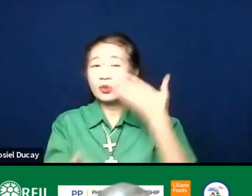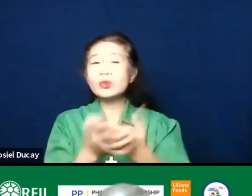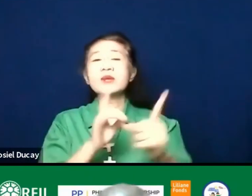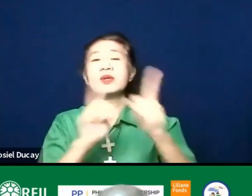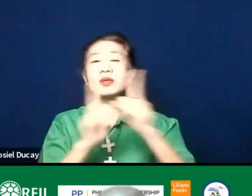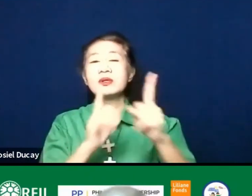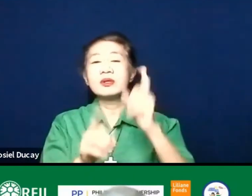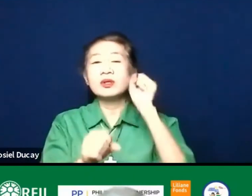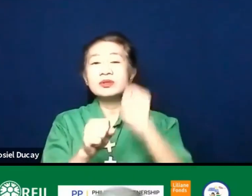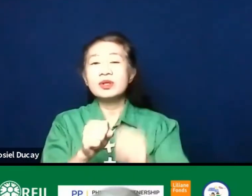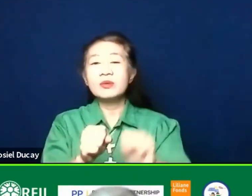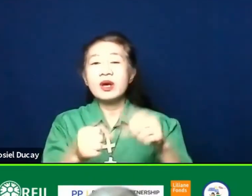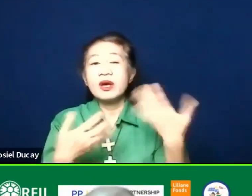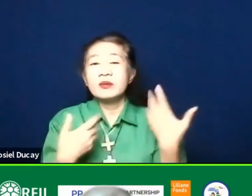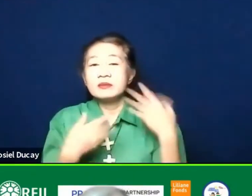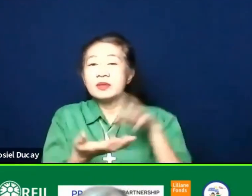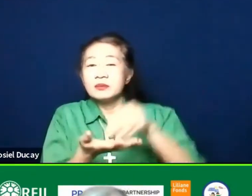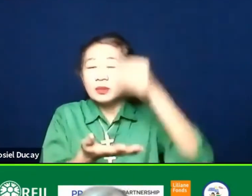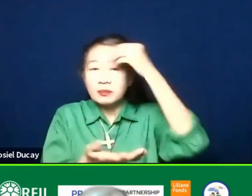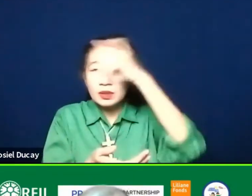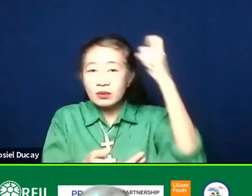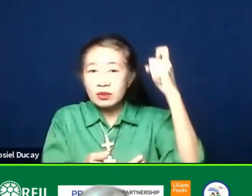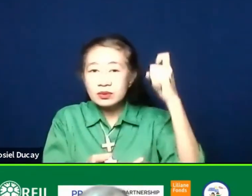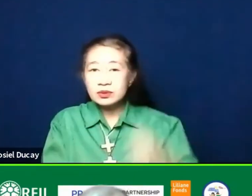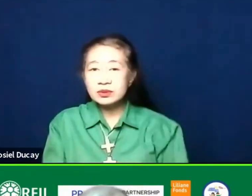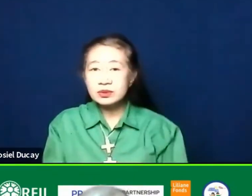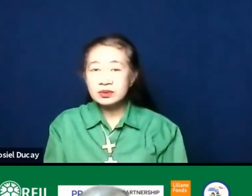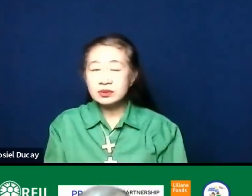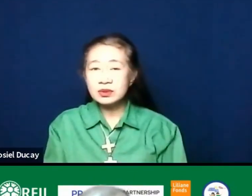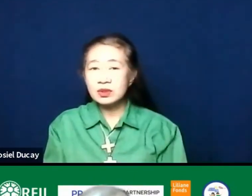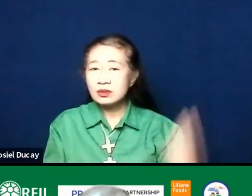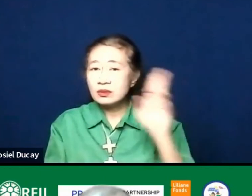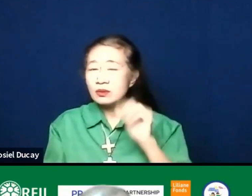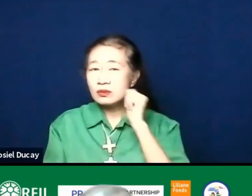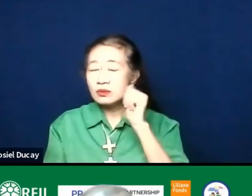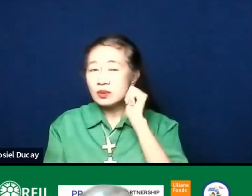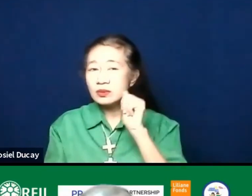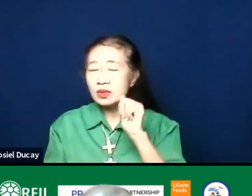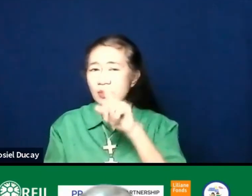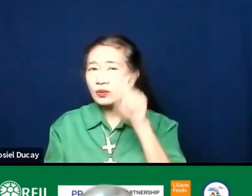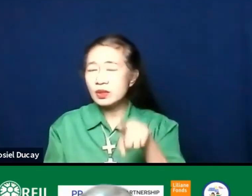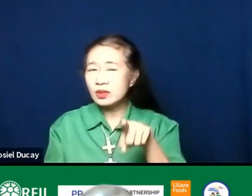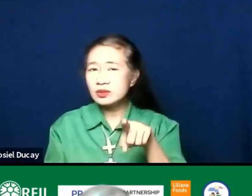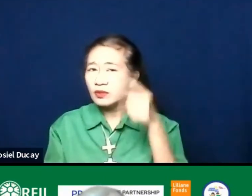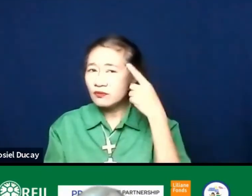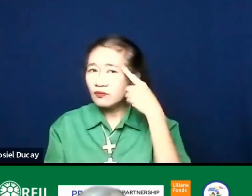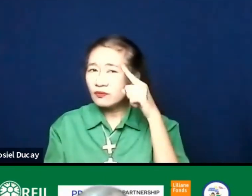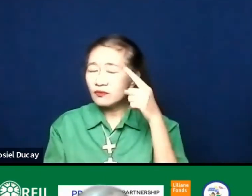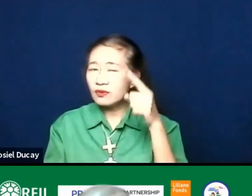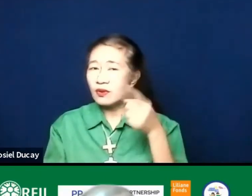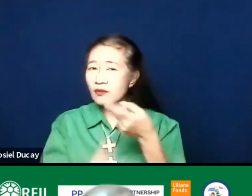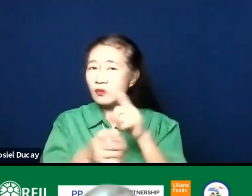tayo magtutulungan, Kasi ang usually ang tinatanong ko sa mga